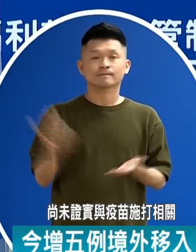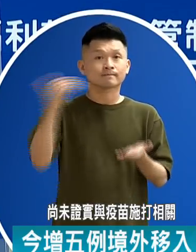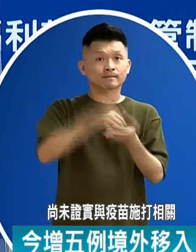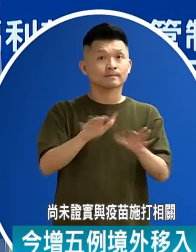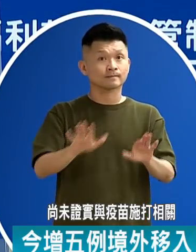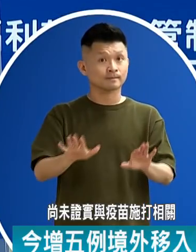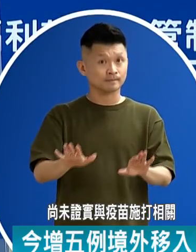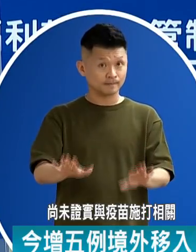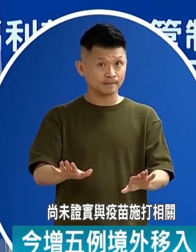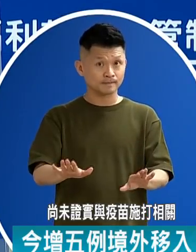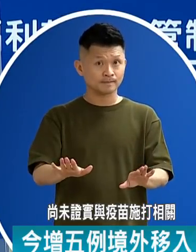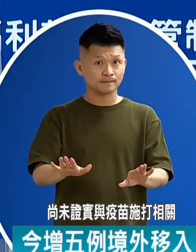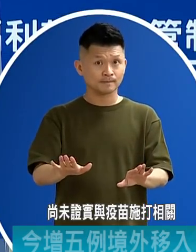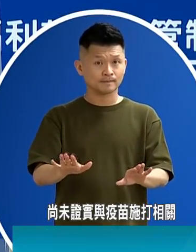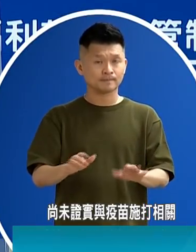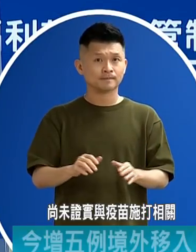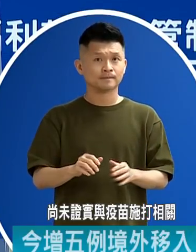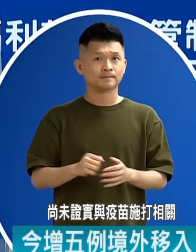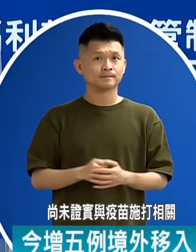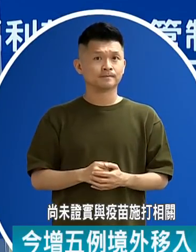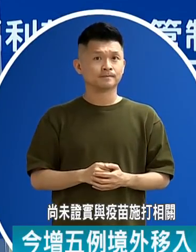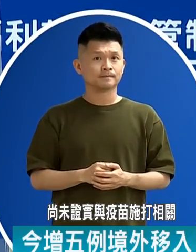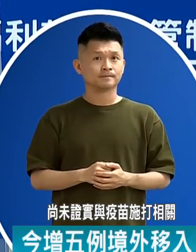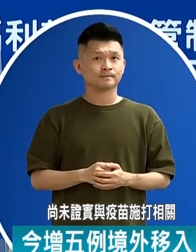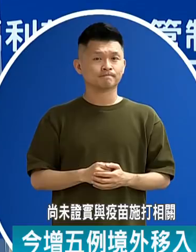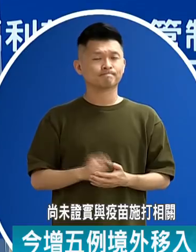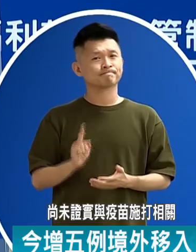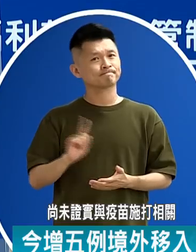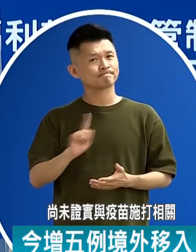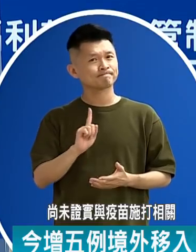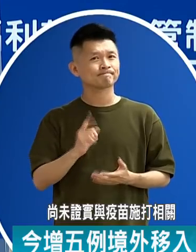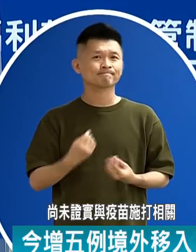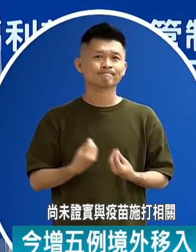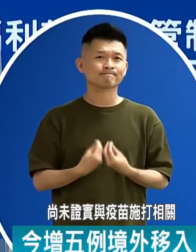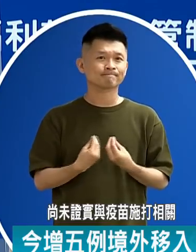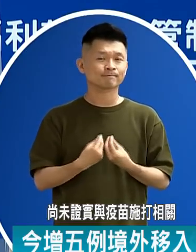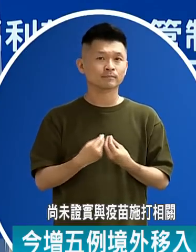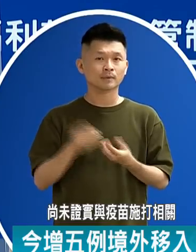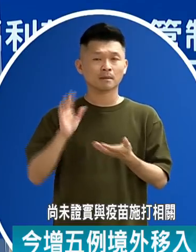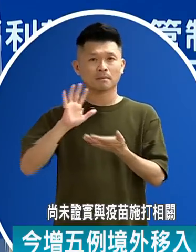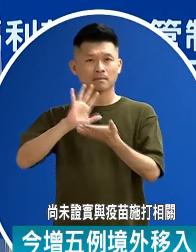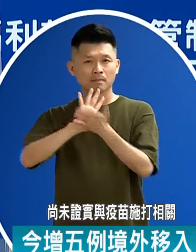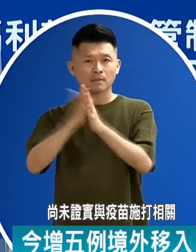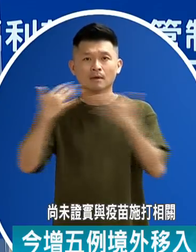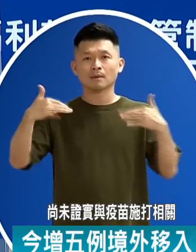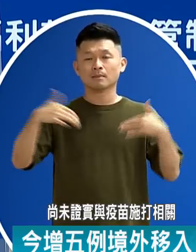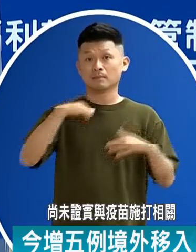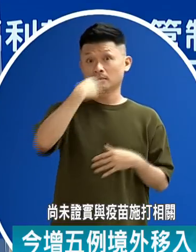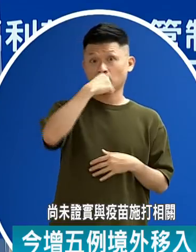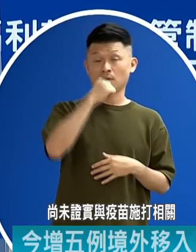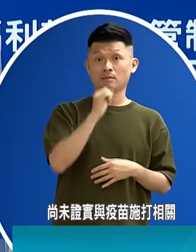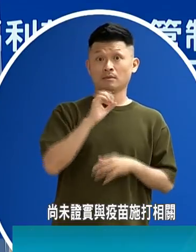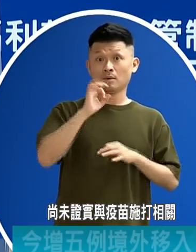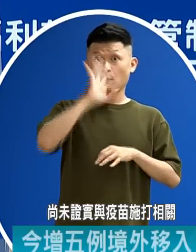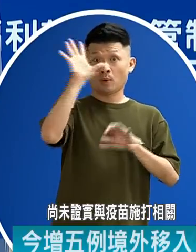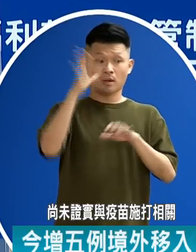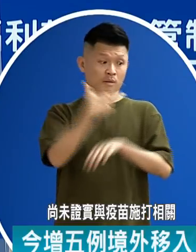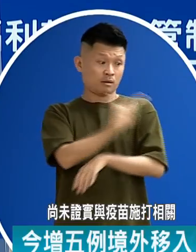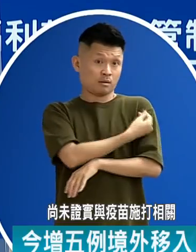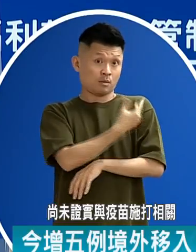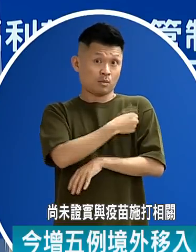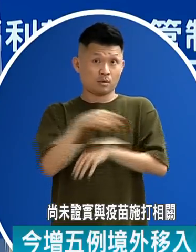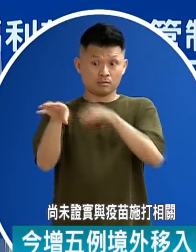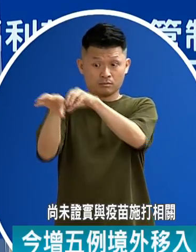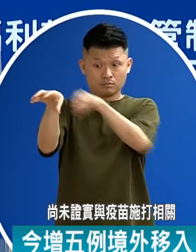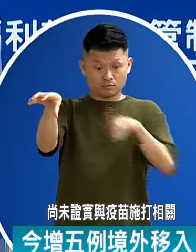到现在其实还没有任何的一个怎么讲，就一个变化了哈。台湾辉瑞是有分公司在